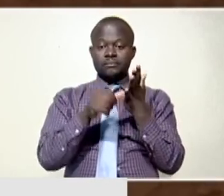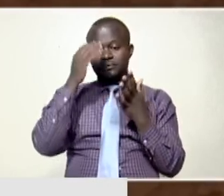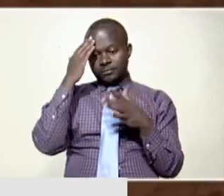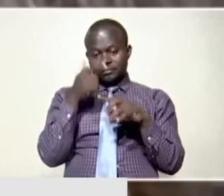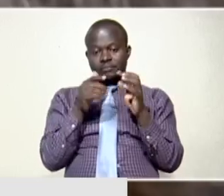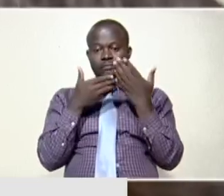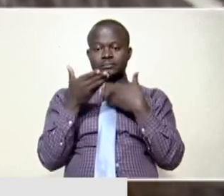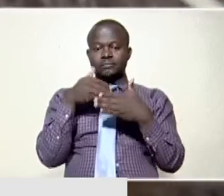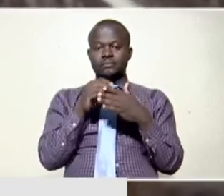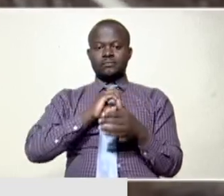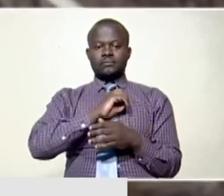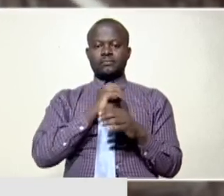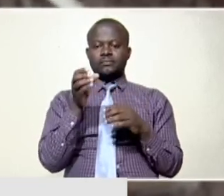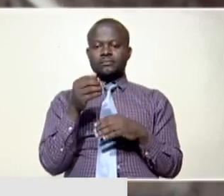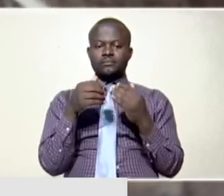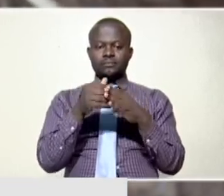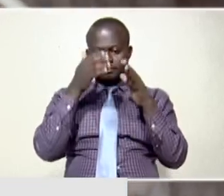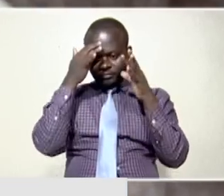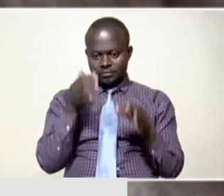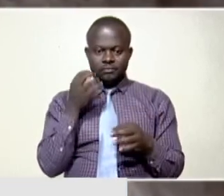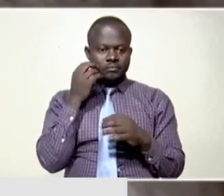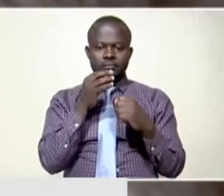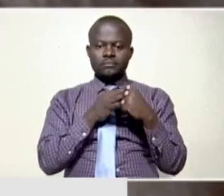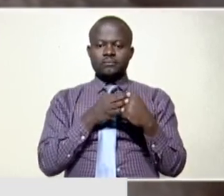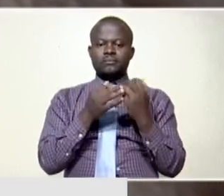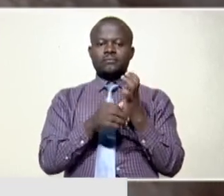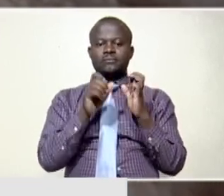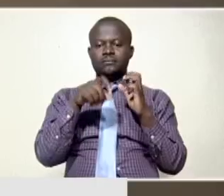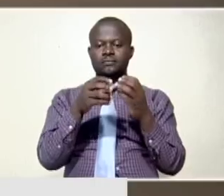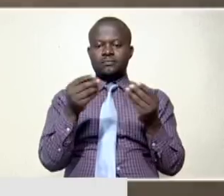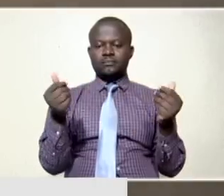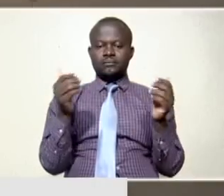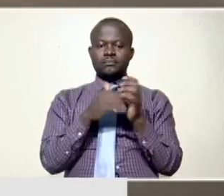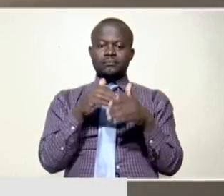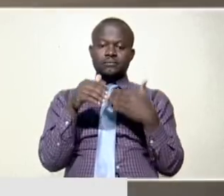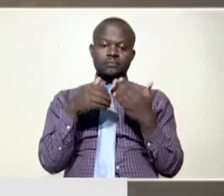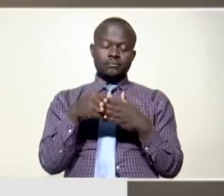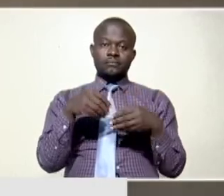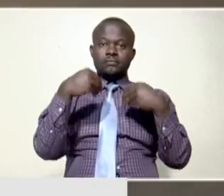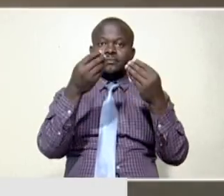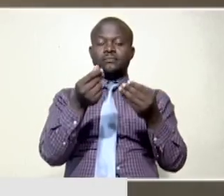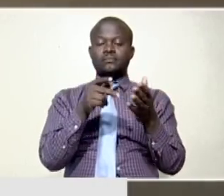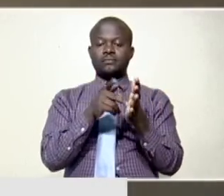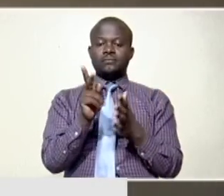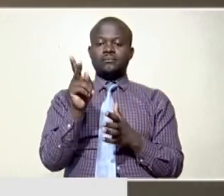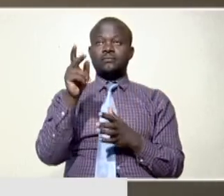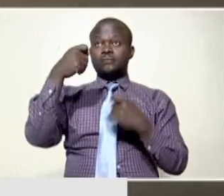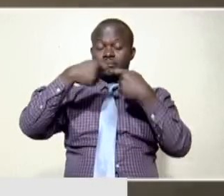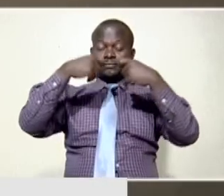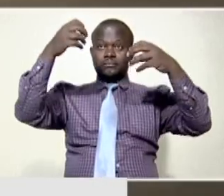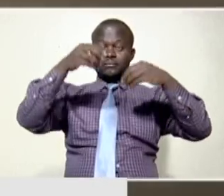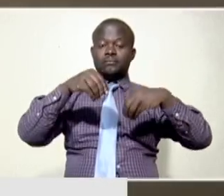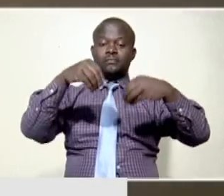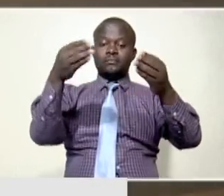nyiri sosiyete bemeranya ko muri uku kwezi kwa munani iki kibazo kiba cyakemutse ndetse n'abatanze amafaranga yo kugura umuriro ntibawuhabwe